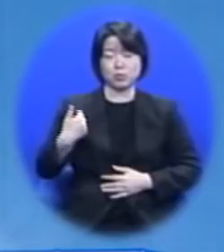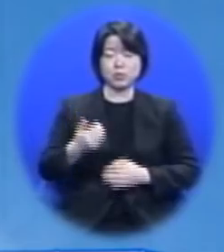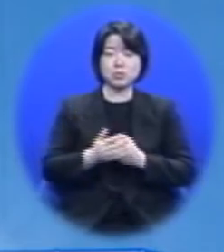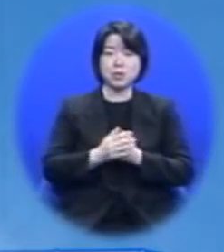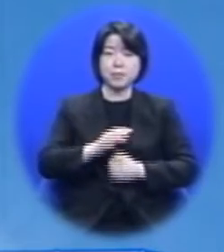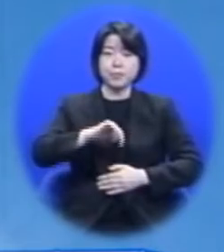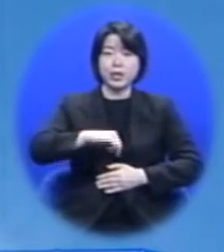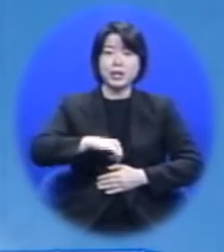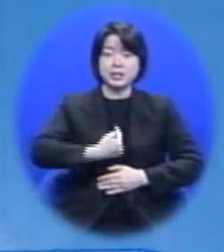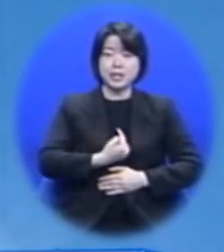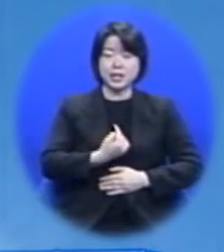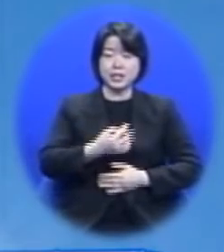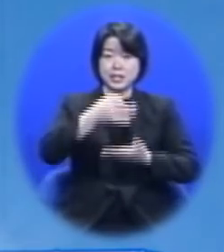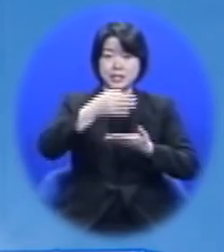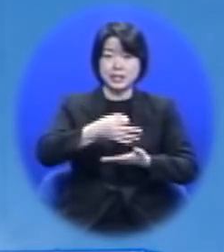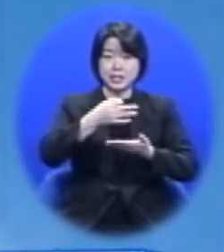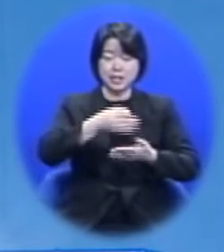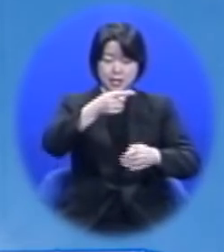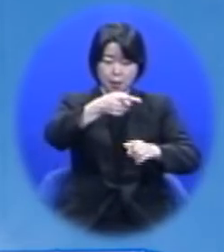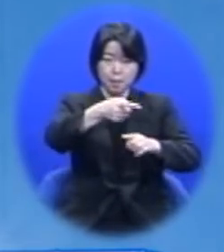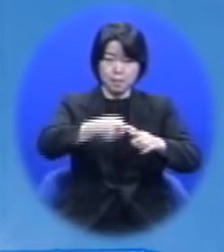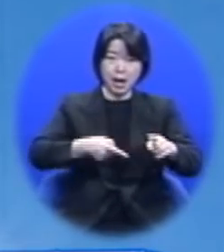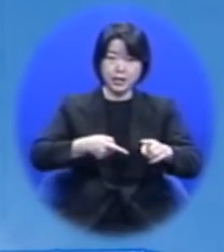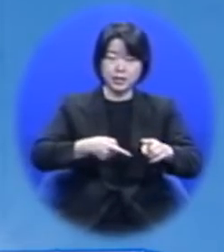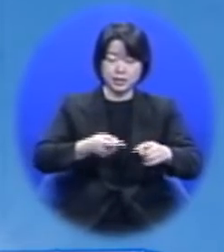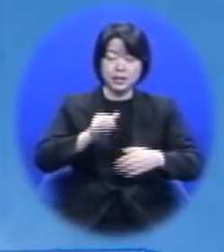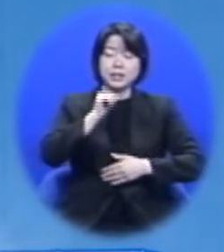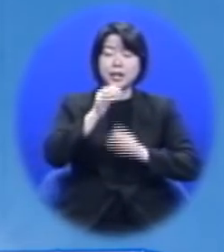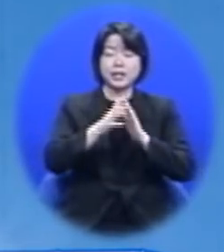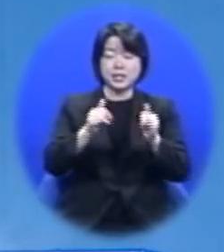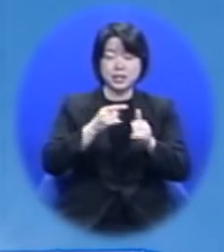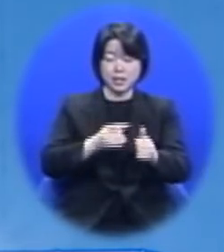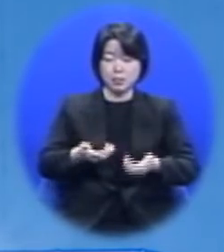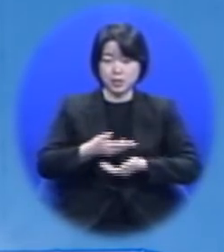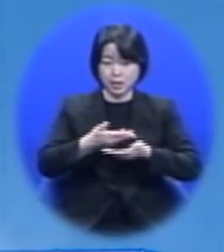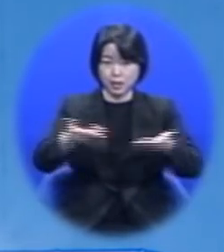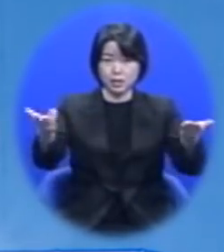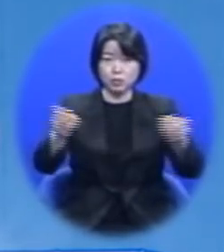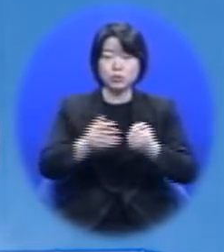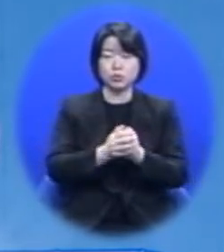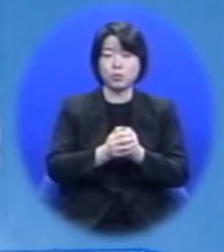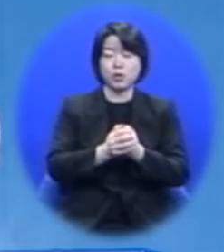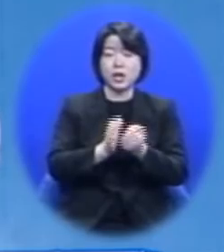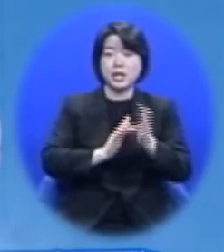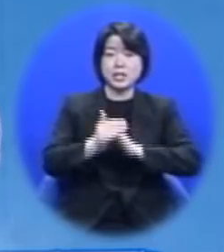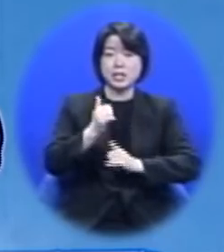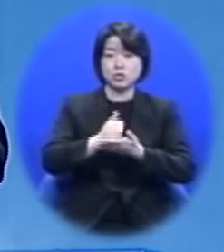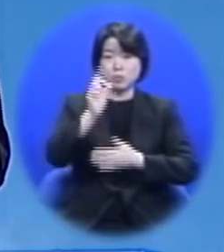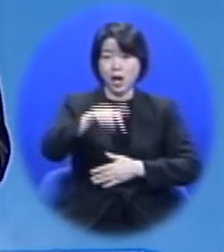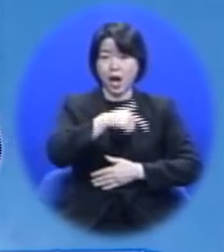자기 재산의 반을 가난한 사람에게 다 나눠주고 예수님 집에 하룻밤 묵으셨다는 것 때문에,